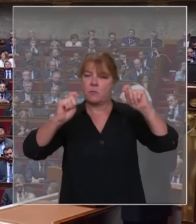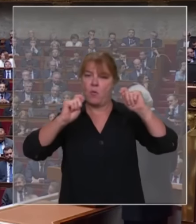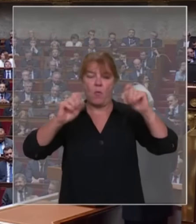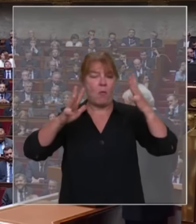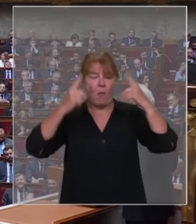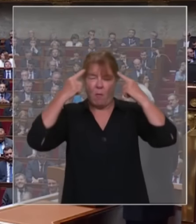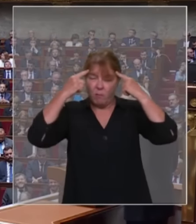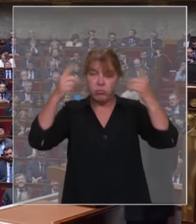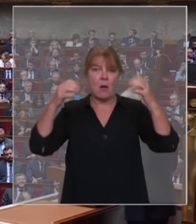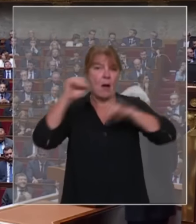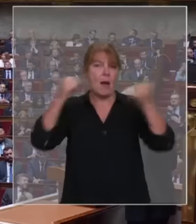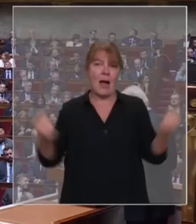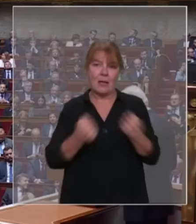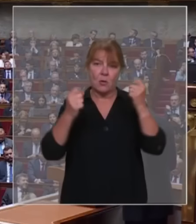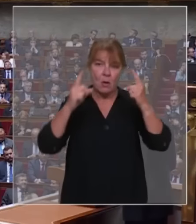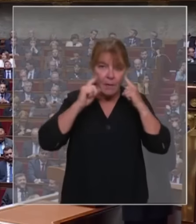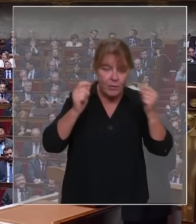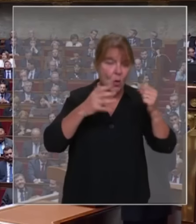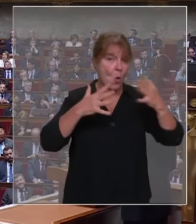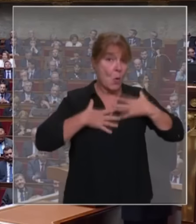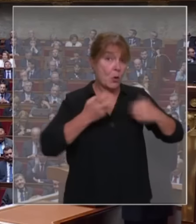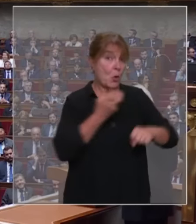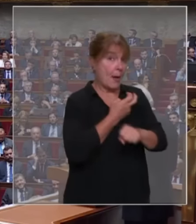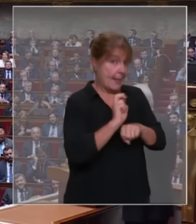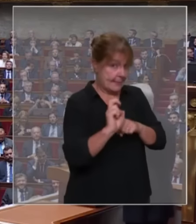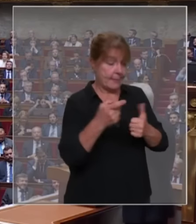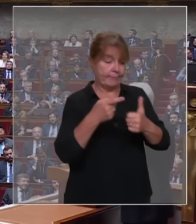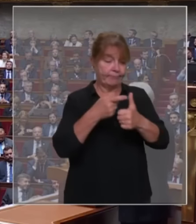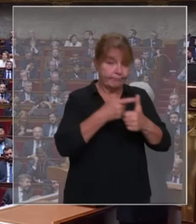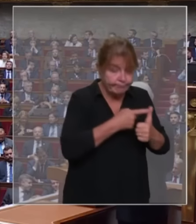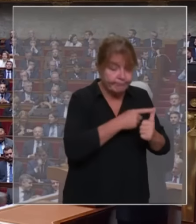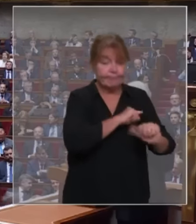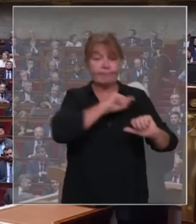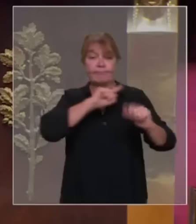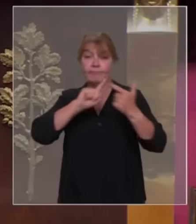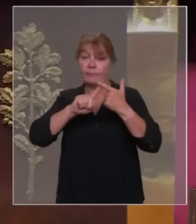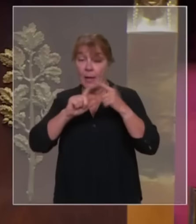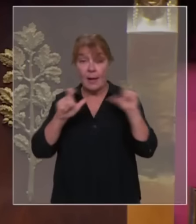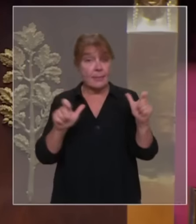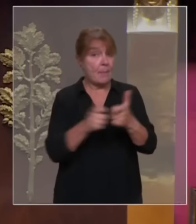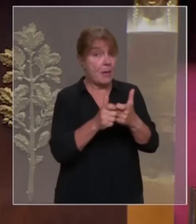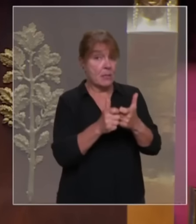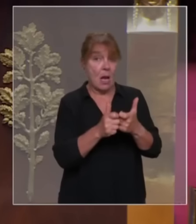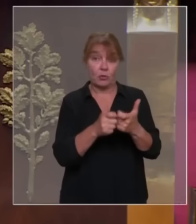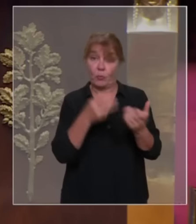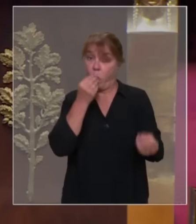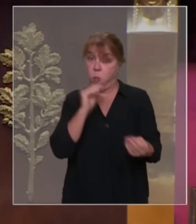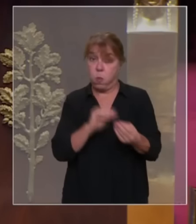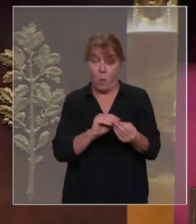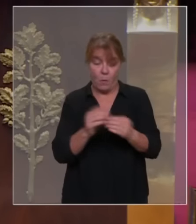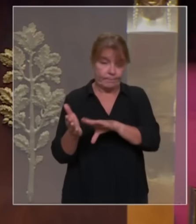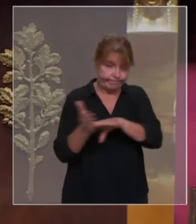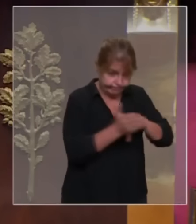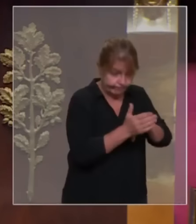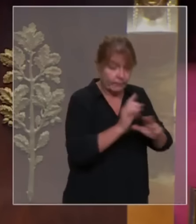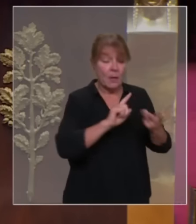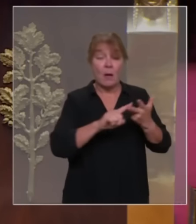action. Prévention des comportements à risque, intensification des dépistages, développement du sport